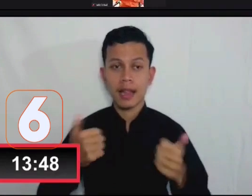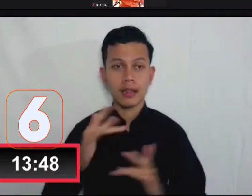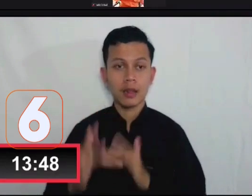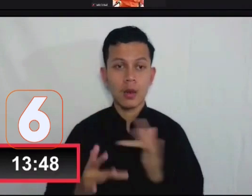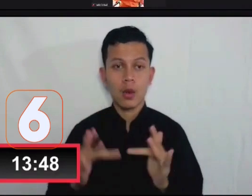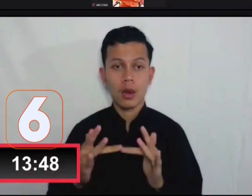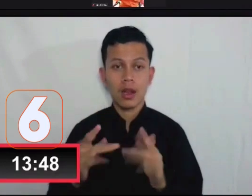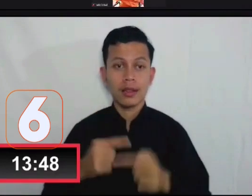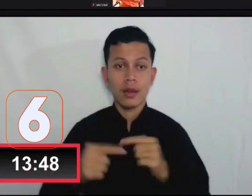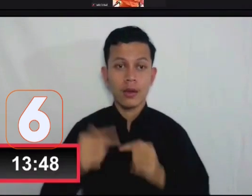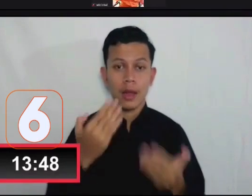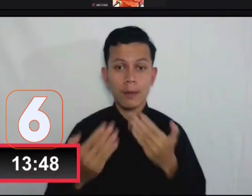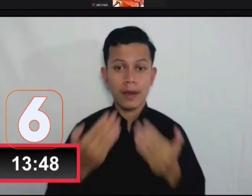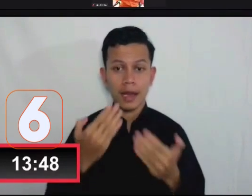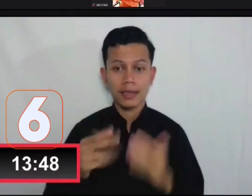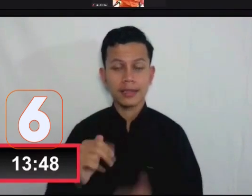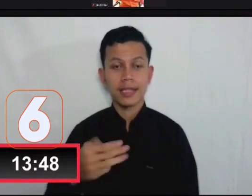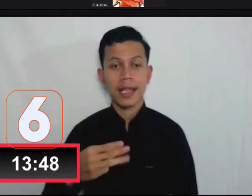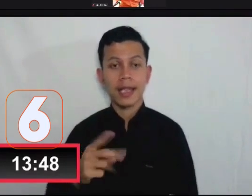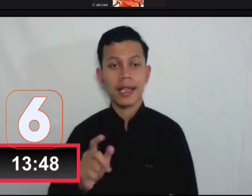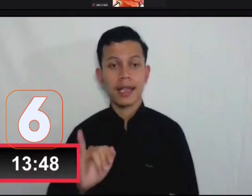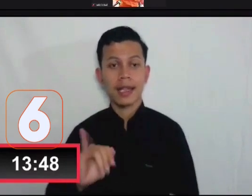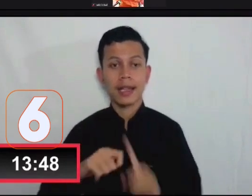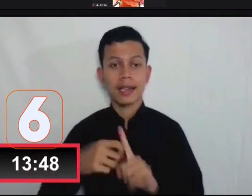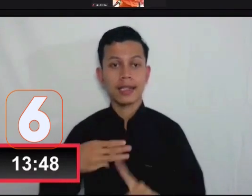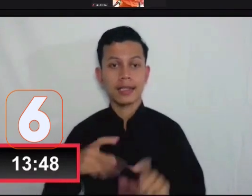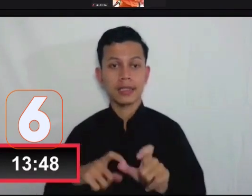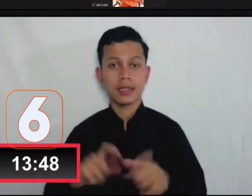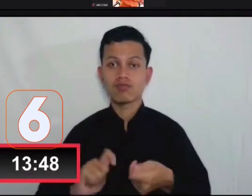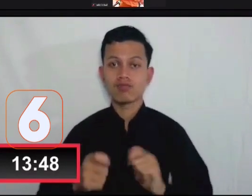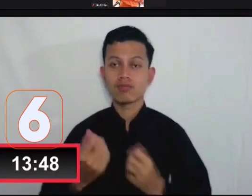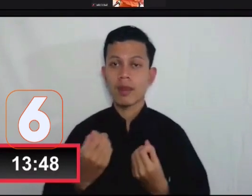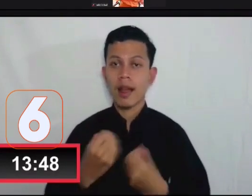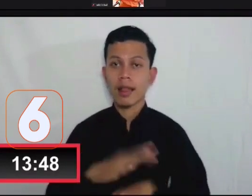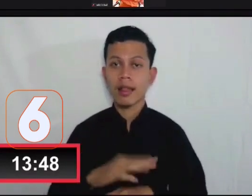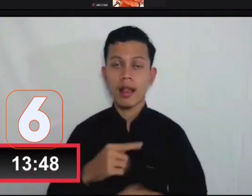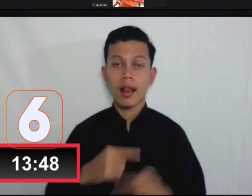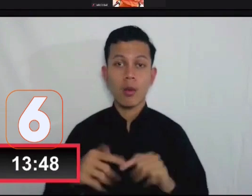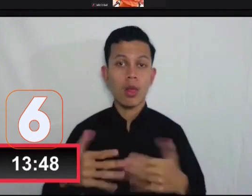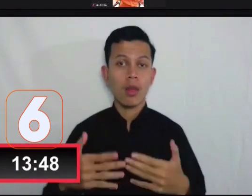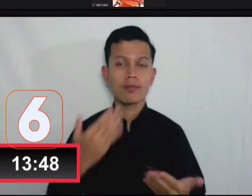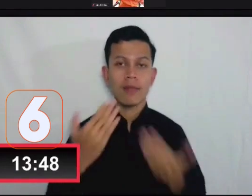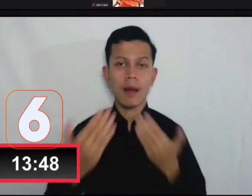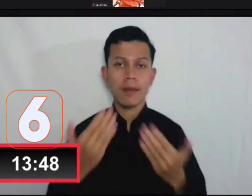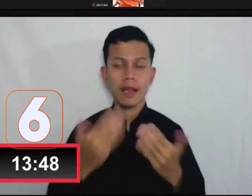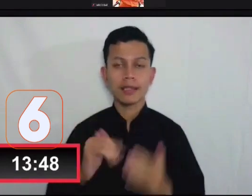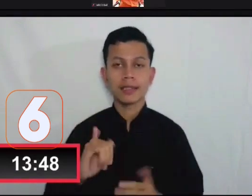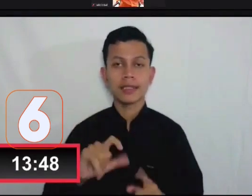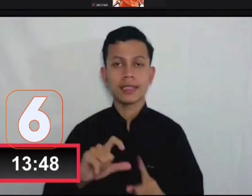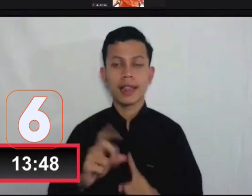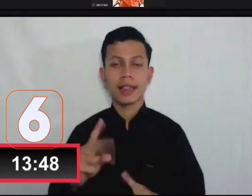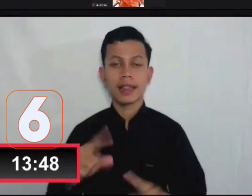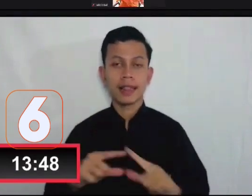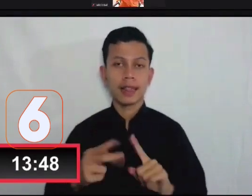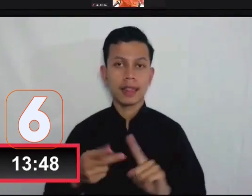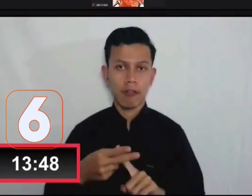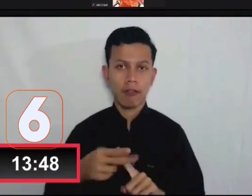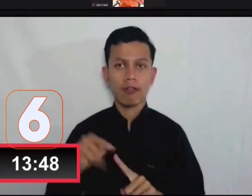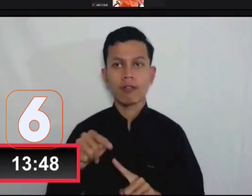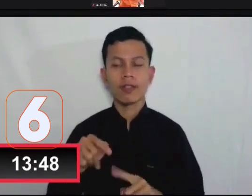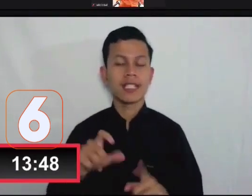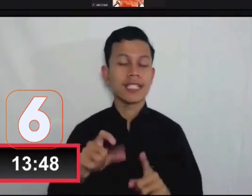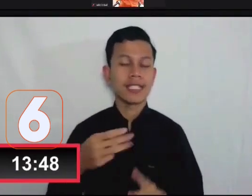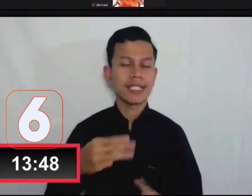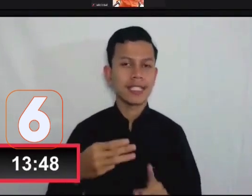aplikasi pelayanan uji praktik Melalui penggunaan aplikasi idraft terhadap berbagai inovasi dimaksud